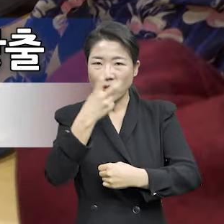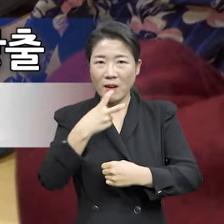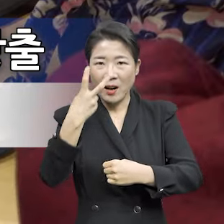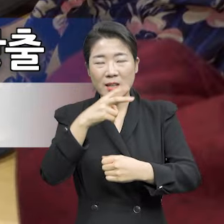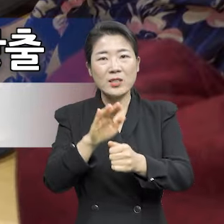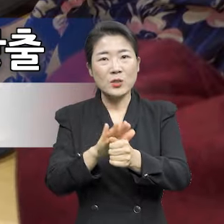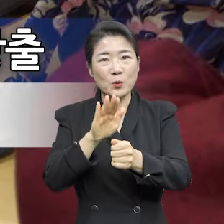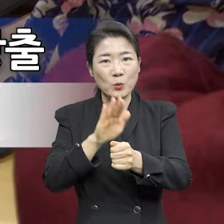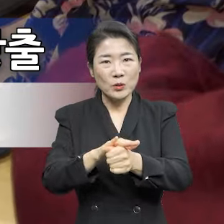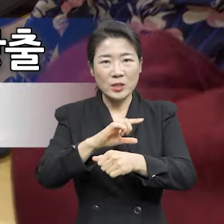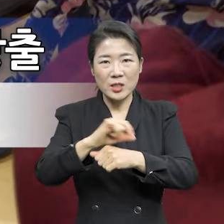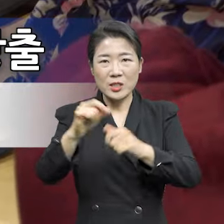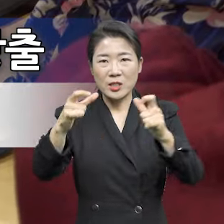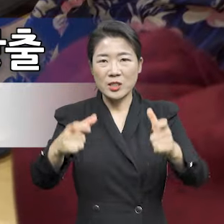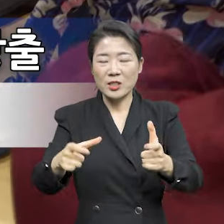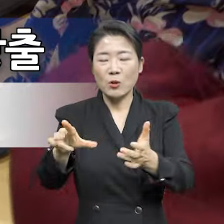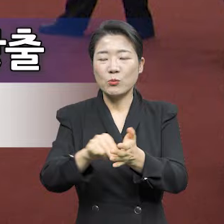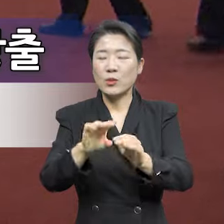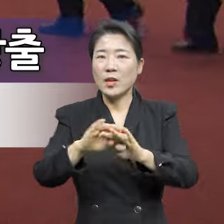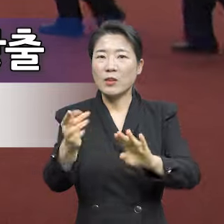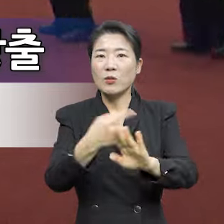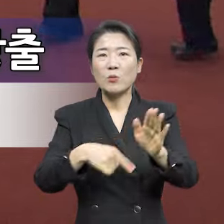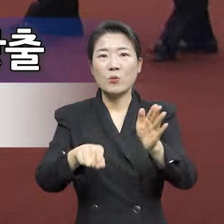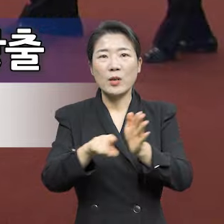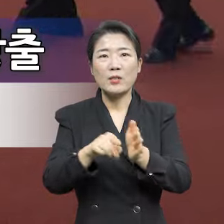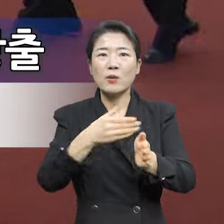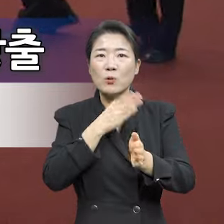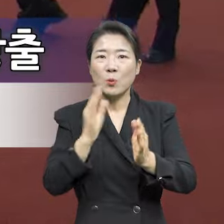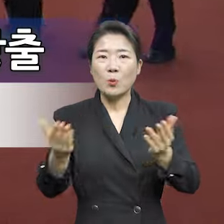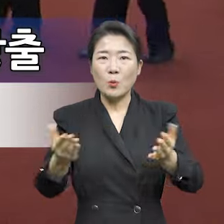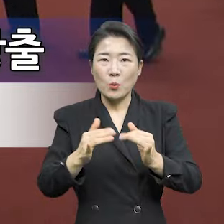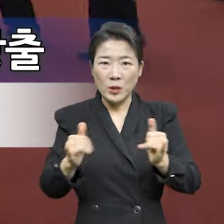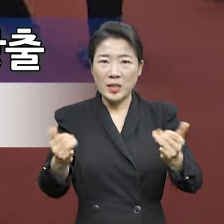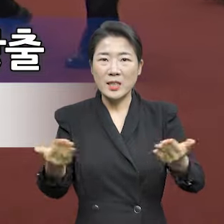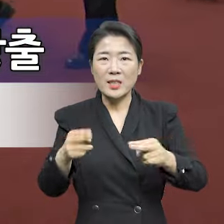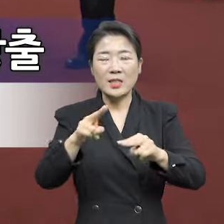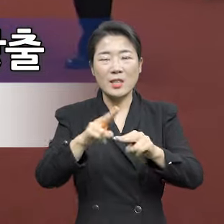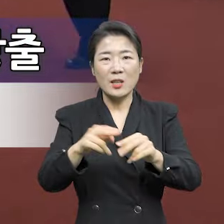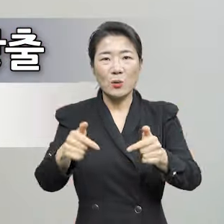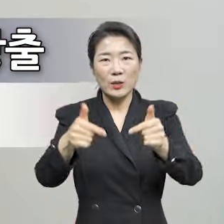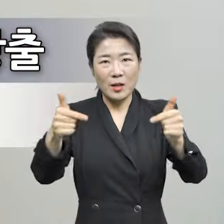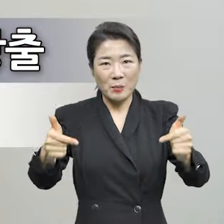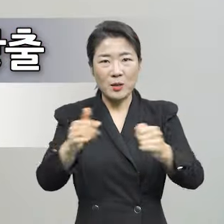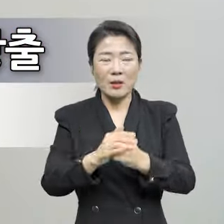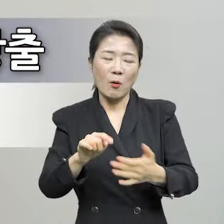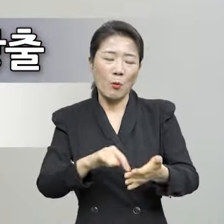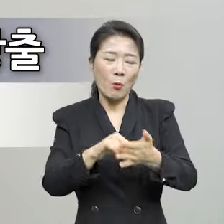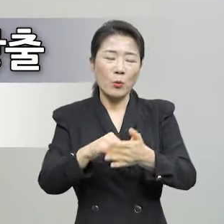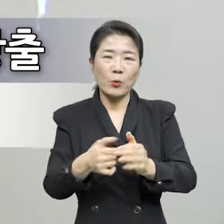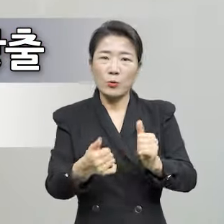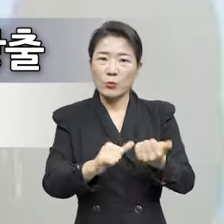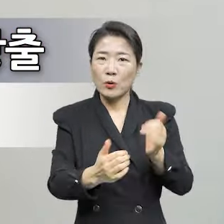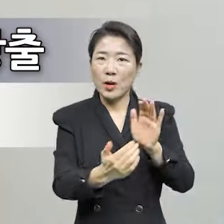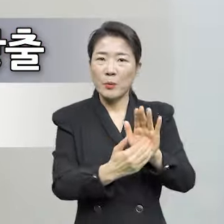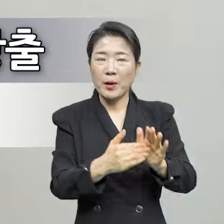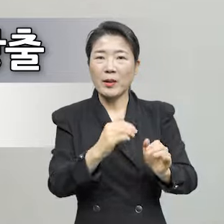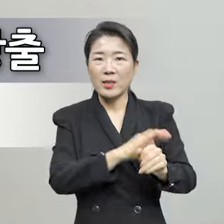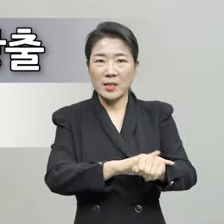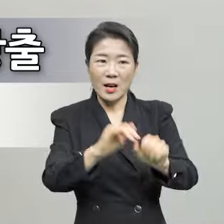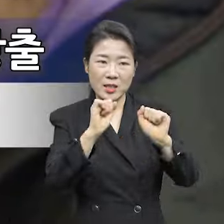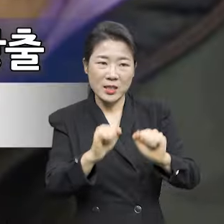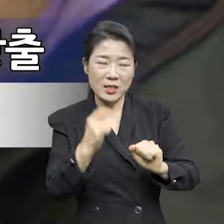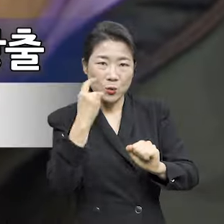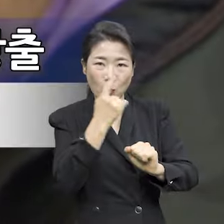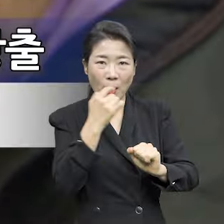위한 노인 일자리를 확대합니다. 또 고독사 예방 안부톡톡 서비스, 사회적 약자 병원 동행 서비스